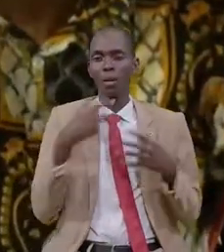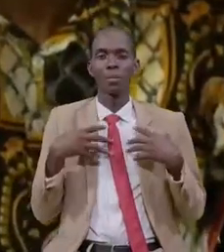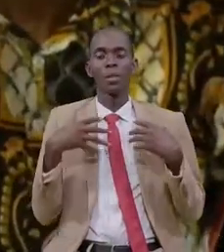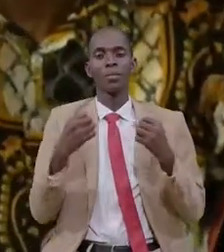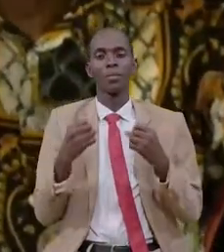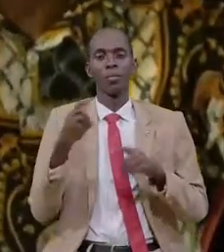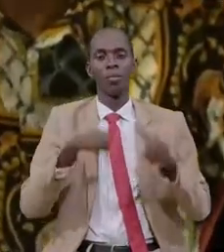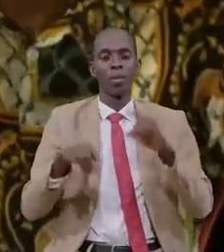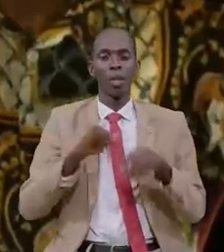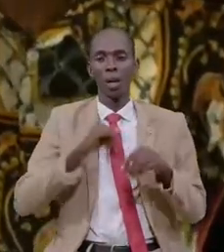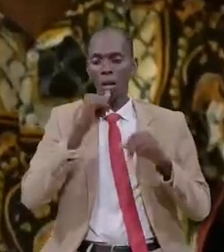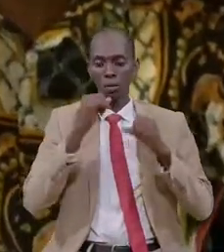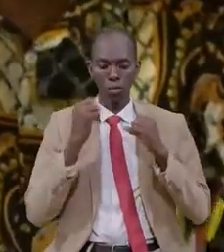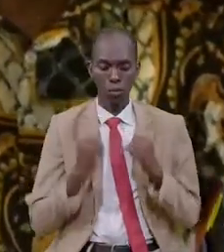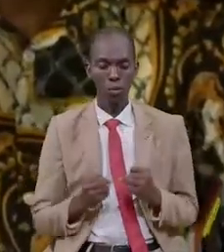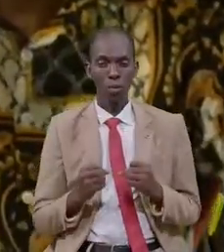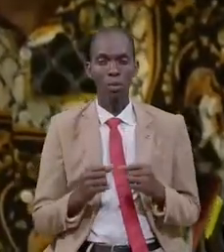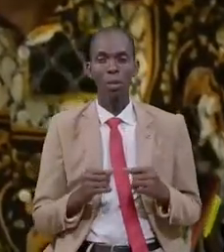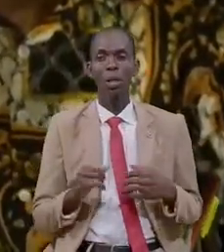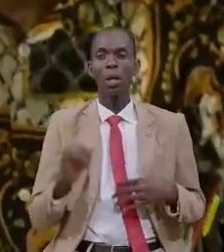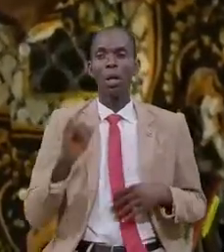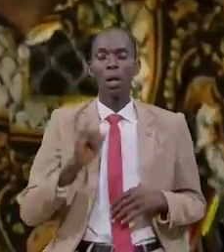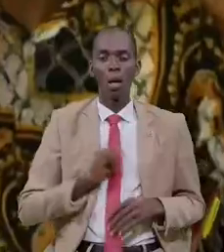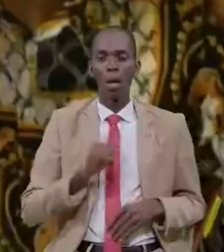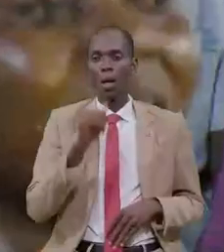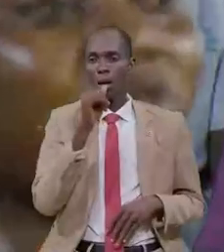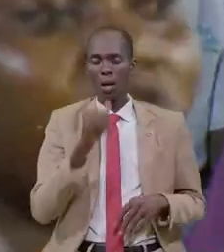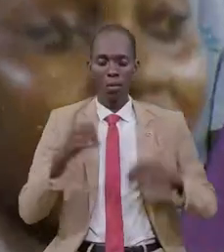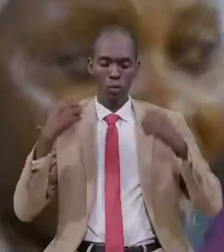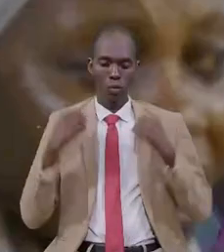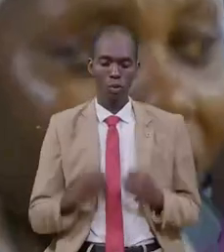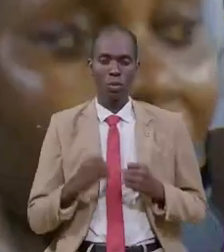Je suis fort. Je dis je suis fort.